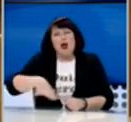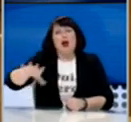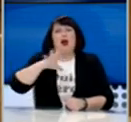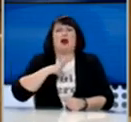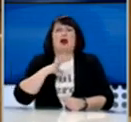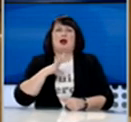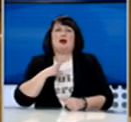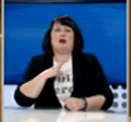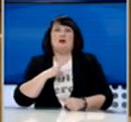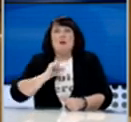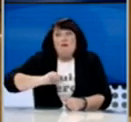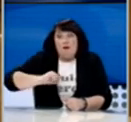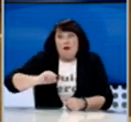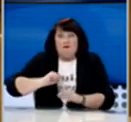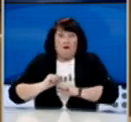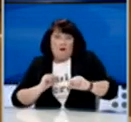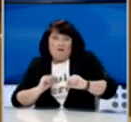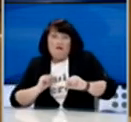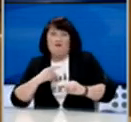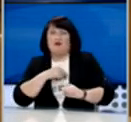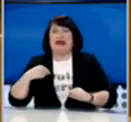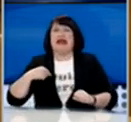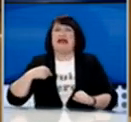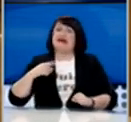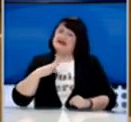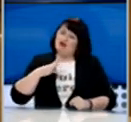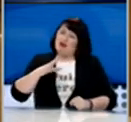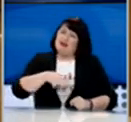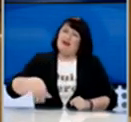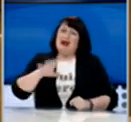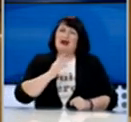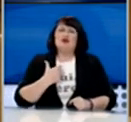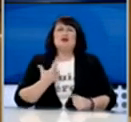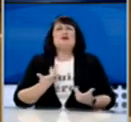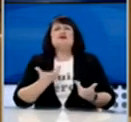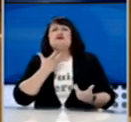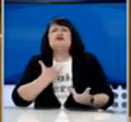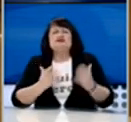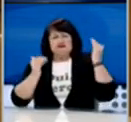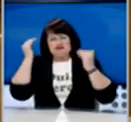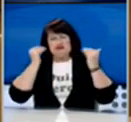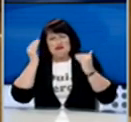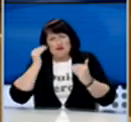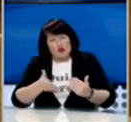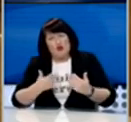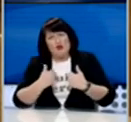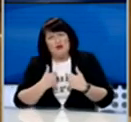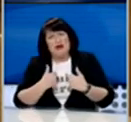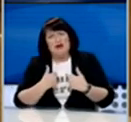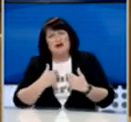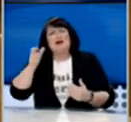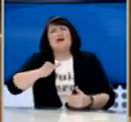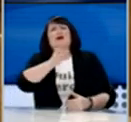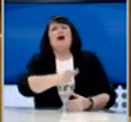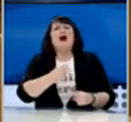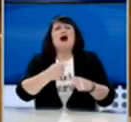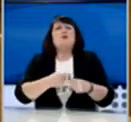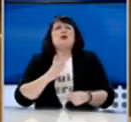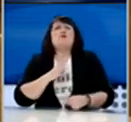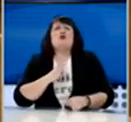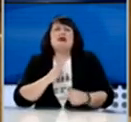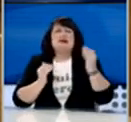μοντέρνα τρομο ιλεκ των παγκοσμίων ηγετών ποια σοβαρή αντίδραση αμφισβήτησης μπορούμε να αναμένουμε από το μέσο έλληνα